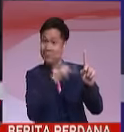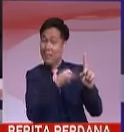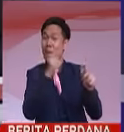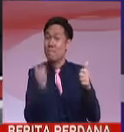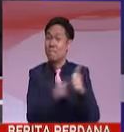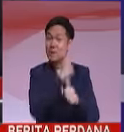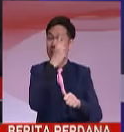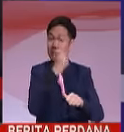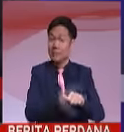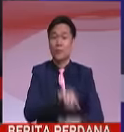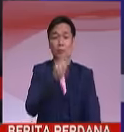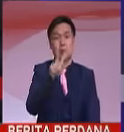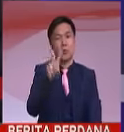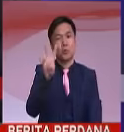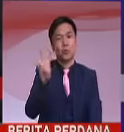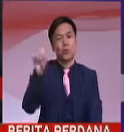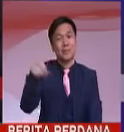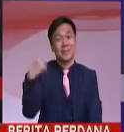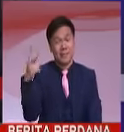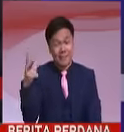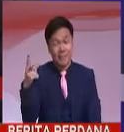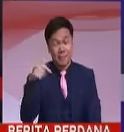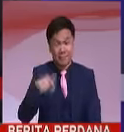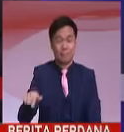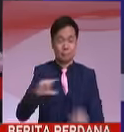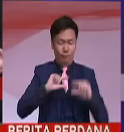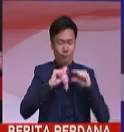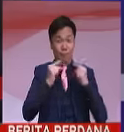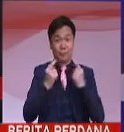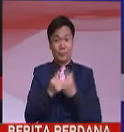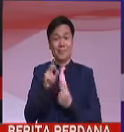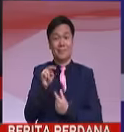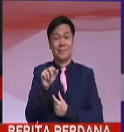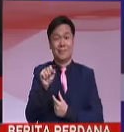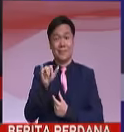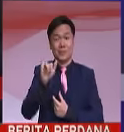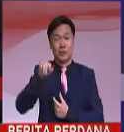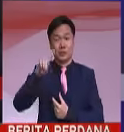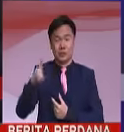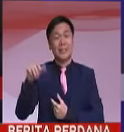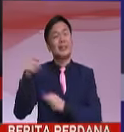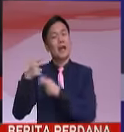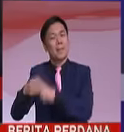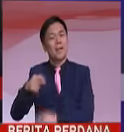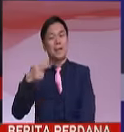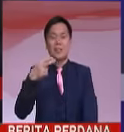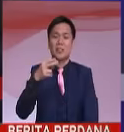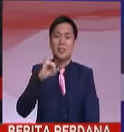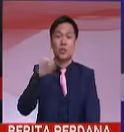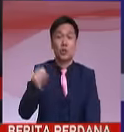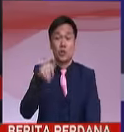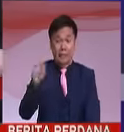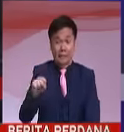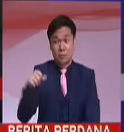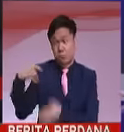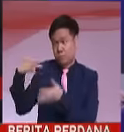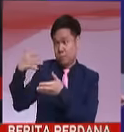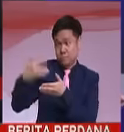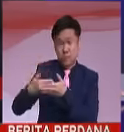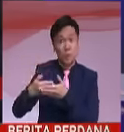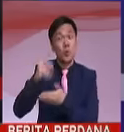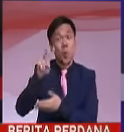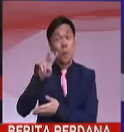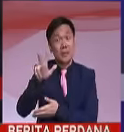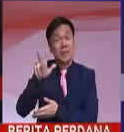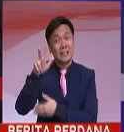kalinya pada 27 tempo ini kumpulan nasyid populer hijab yang telah berkecimpung dalam industri seni sejak